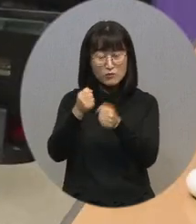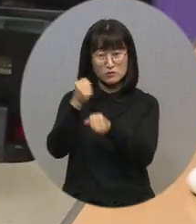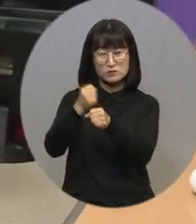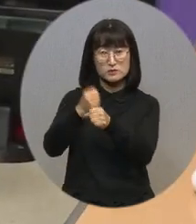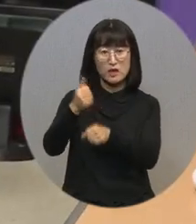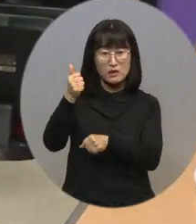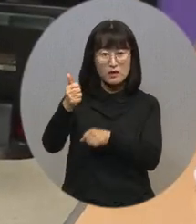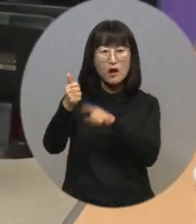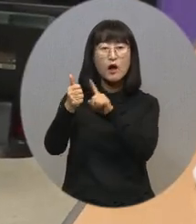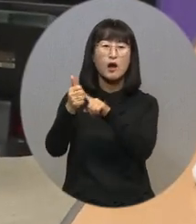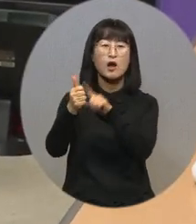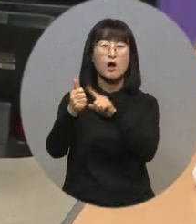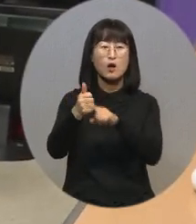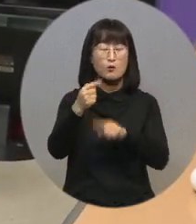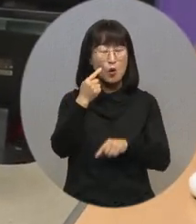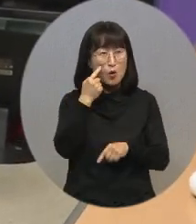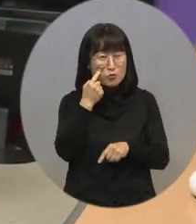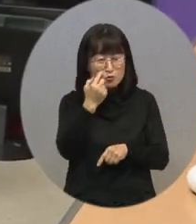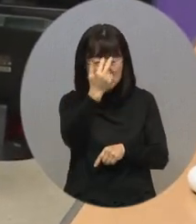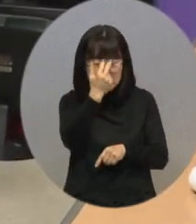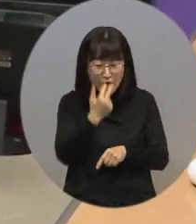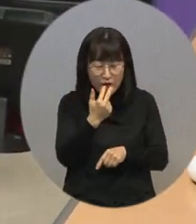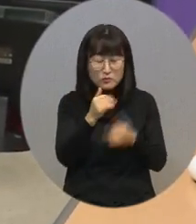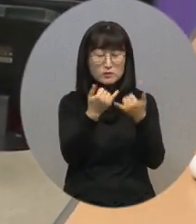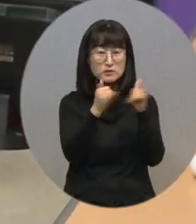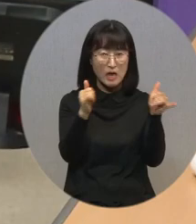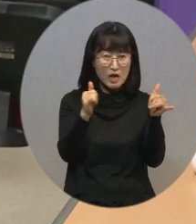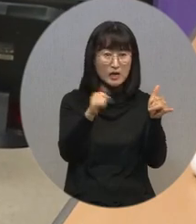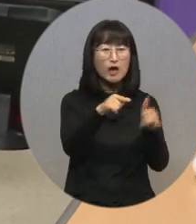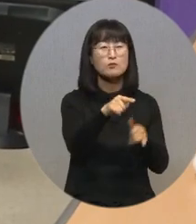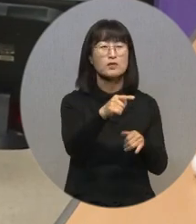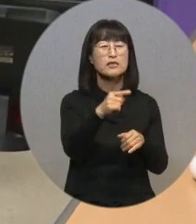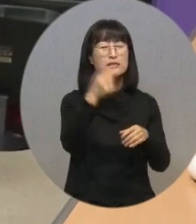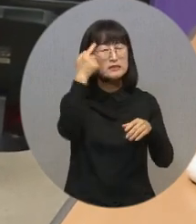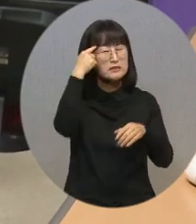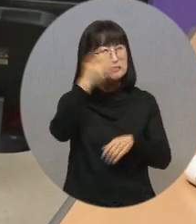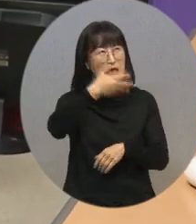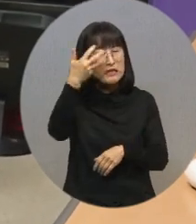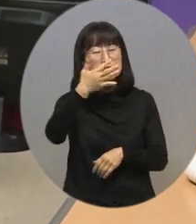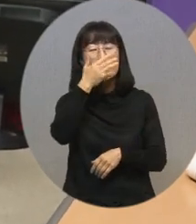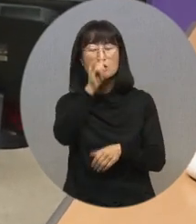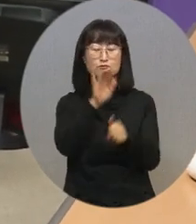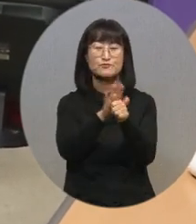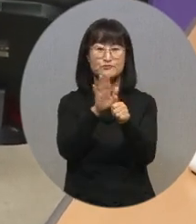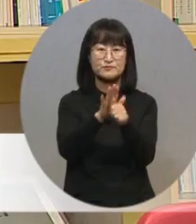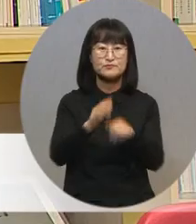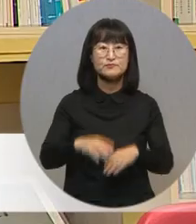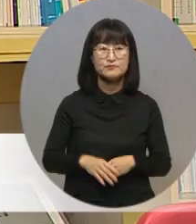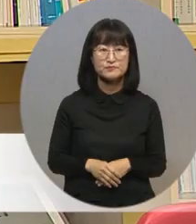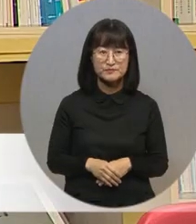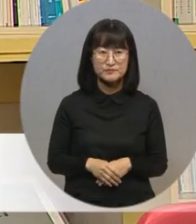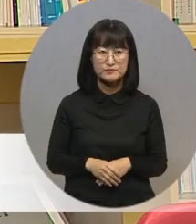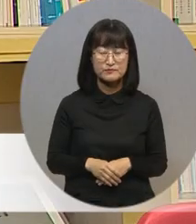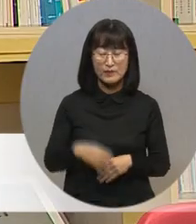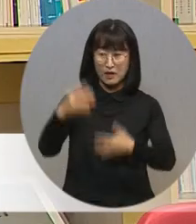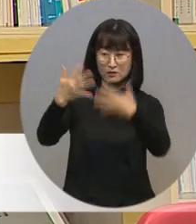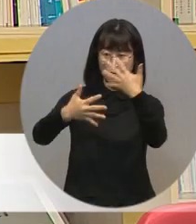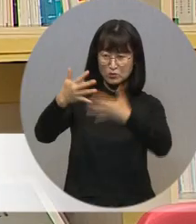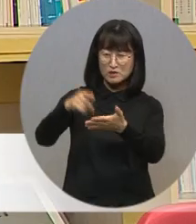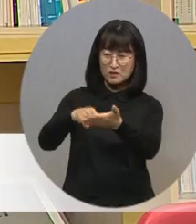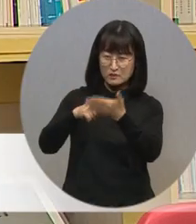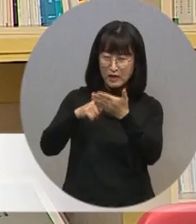않는 영상을 상상할 수 있도록 시각 정보를 풀어 설명합니다. 민욱이가 식판에 들고 서 있다. 영상 속에